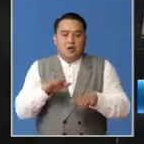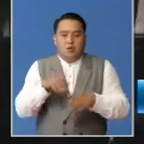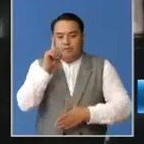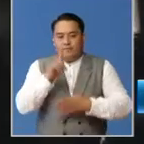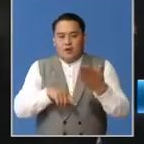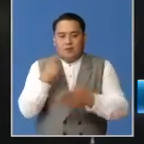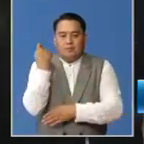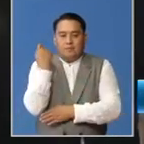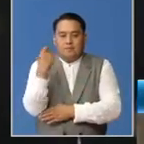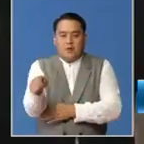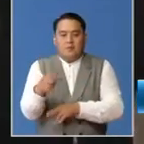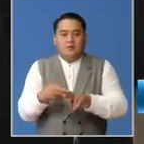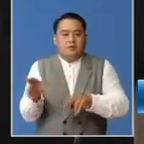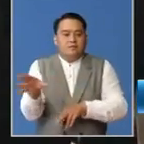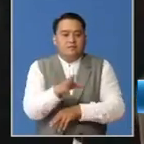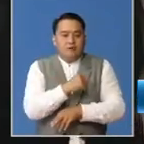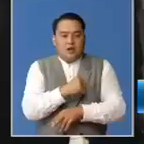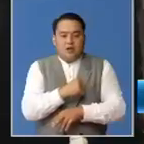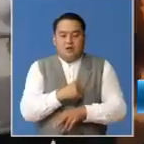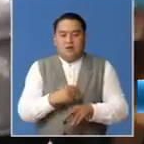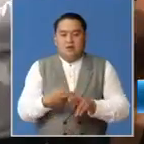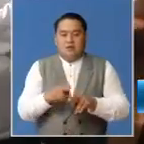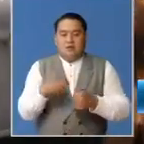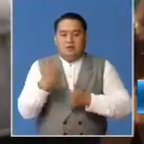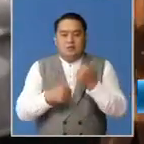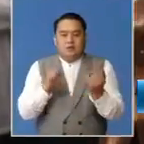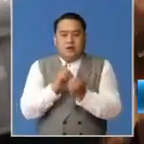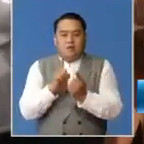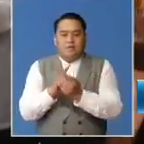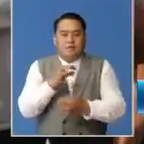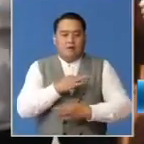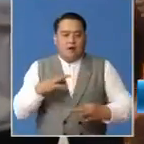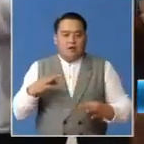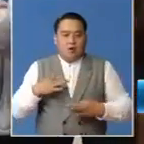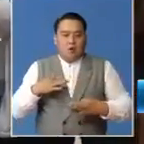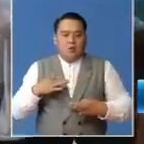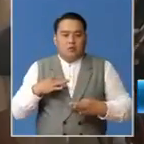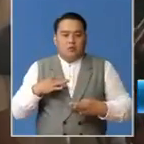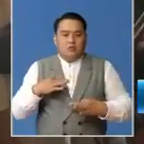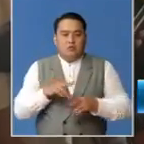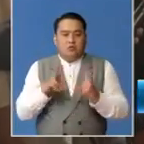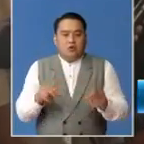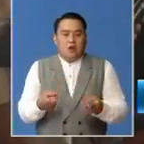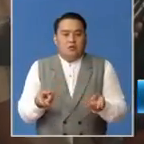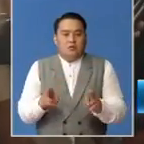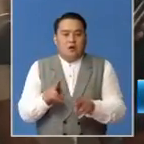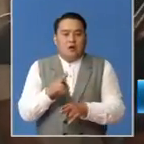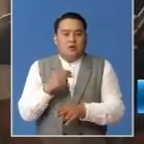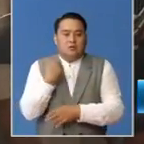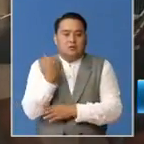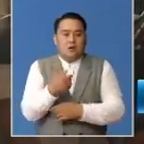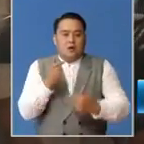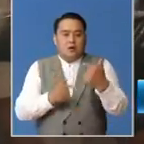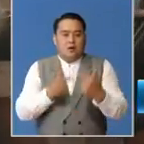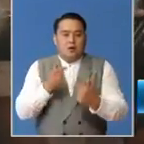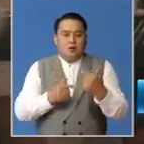победу мастер спорта международного класса одержала во всех предварительных встречах. В финале турнира она не оставила ни одного шанса на победу своей основной